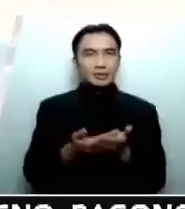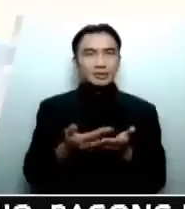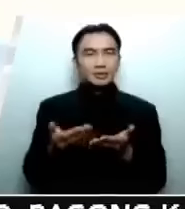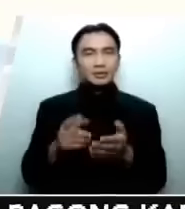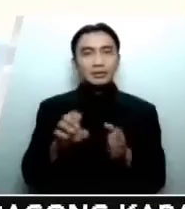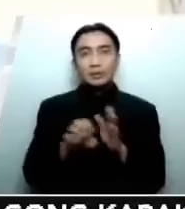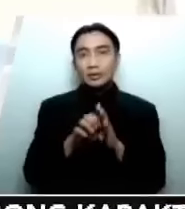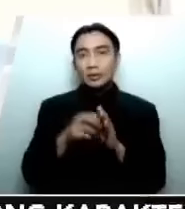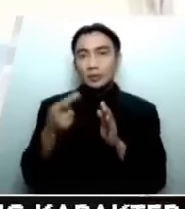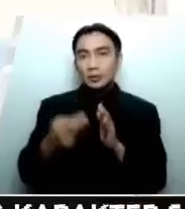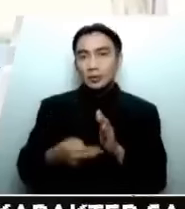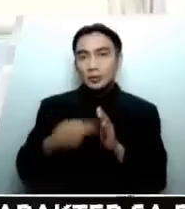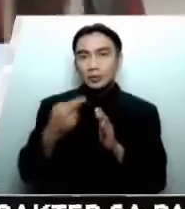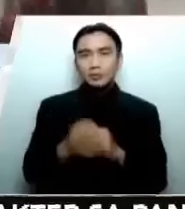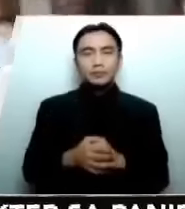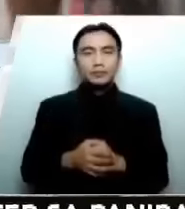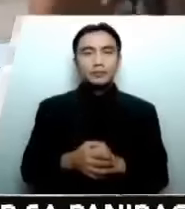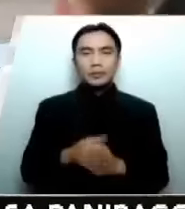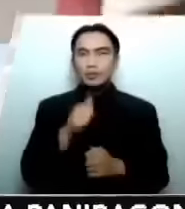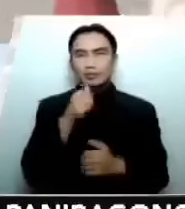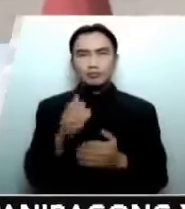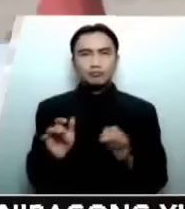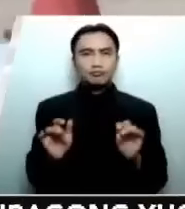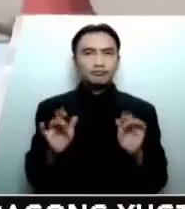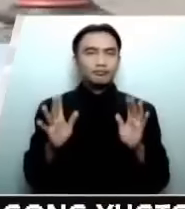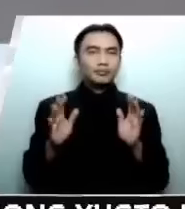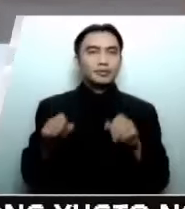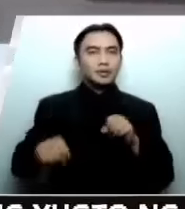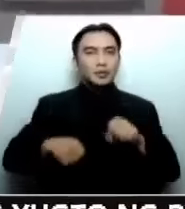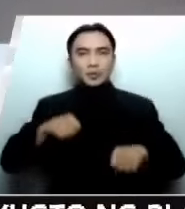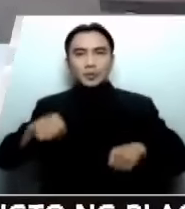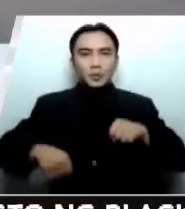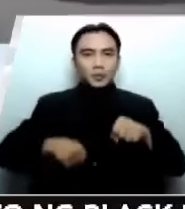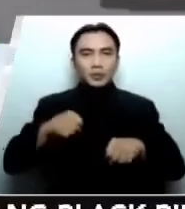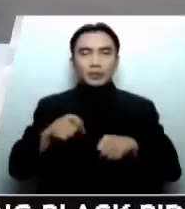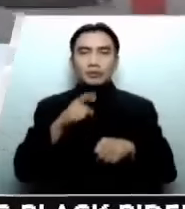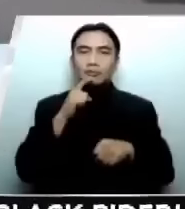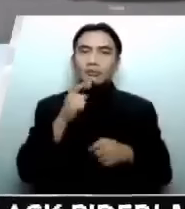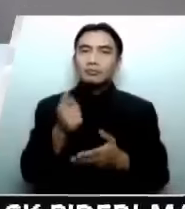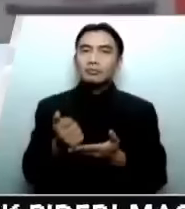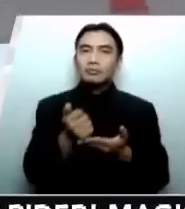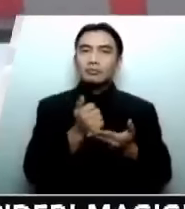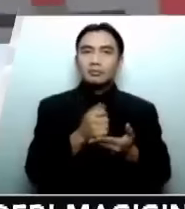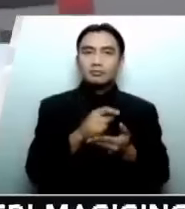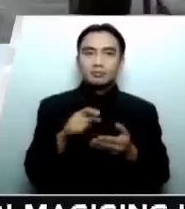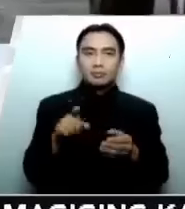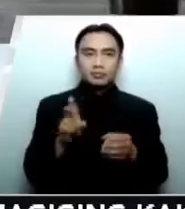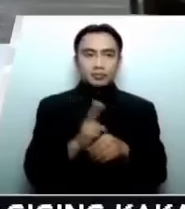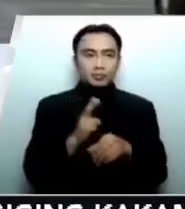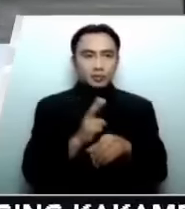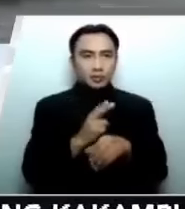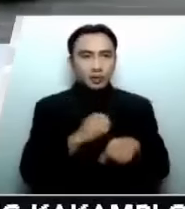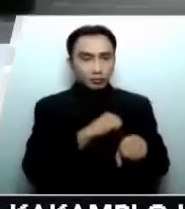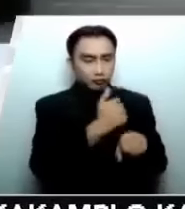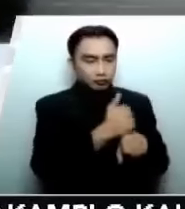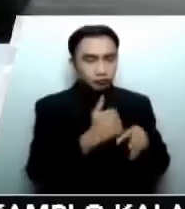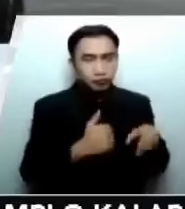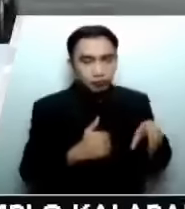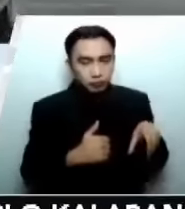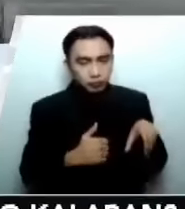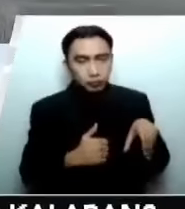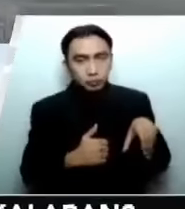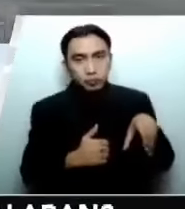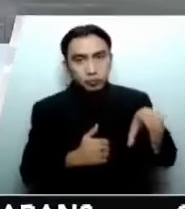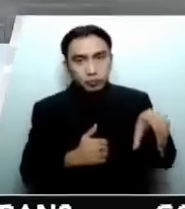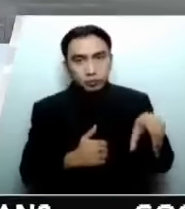madaling magbisikleta sa Metro Manila. Kaya malaking tulong daw ang paglalagay ng barriers sa bike lanes. Marami raw kasing